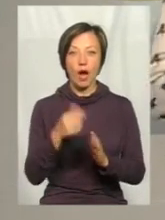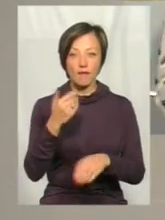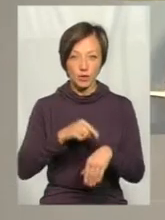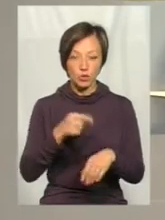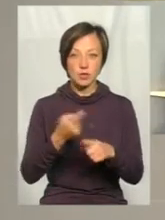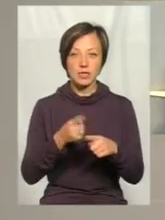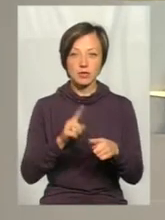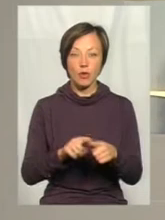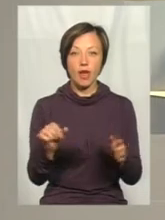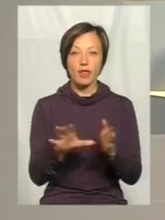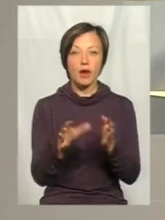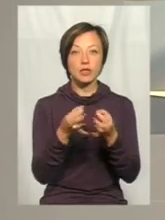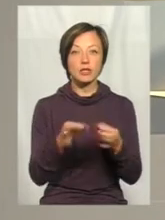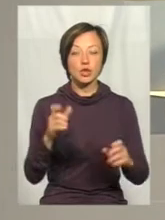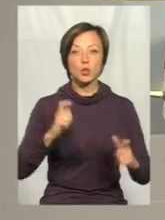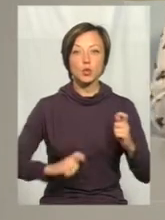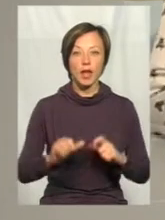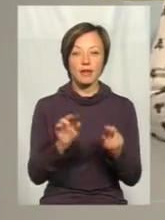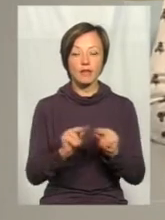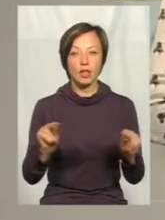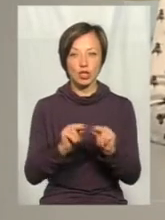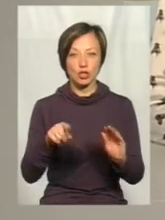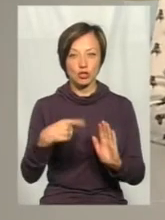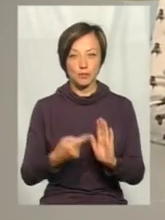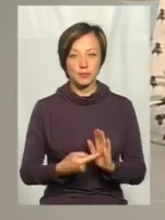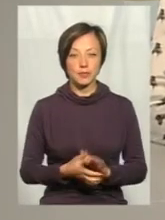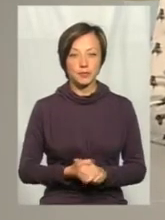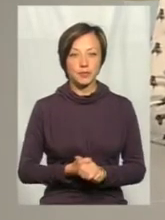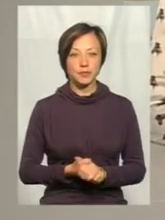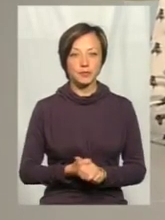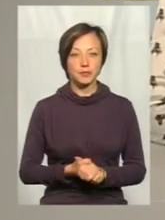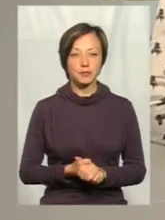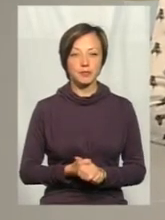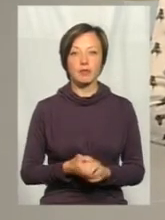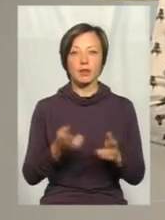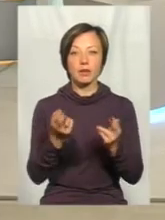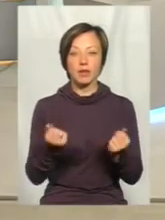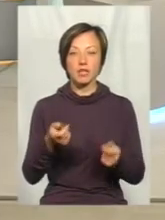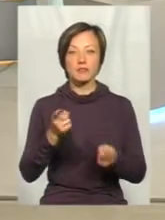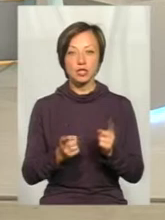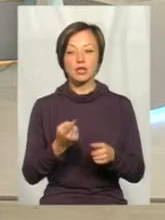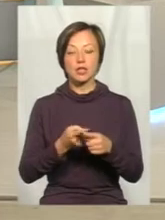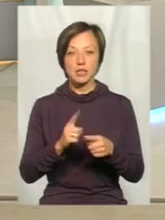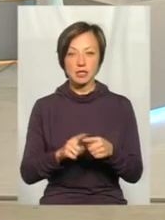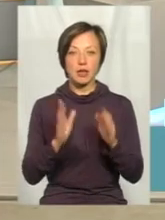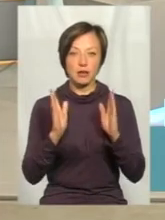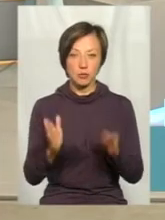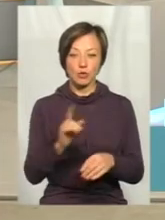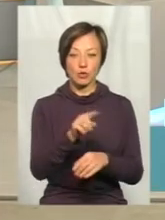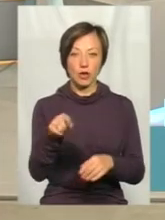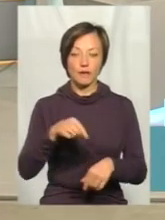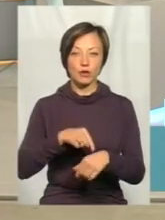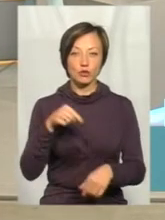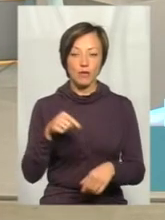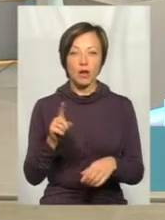цю енергонезалежність студенти і викладачі? Так, звичайно, вони це відчують. Ну,